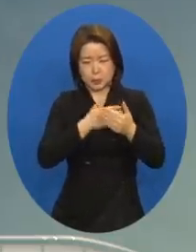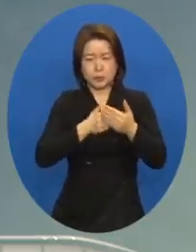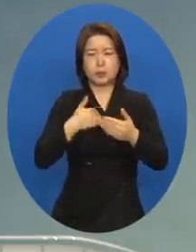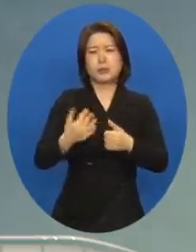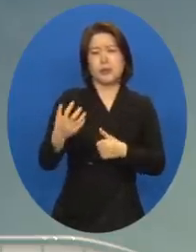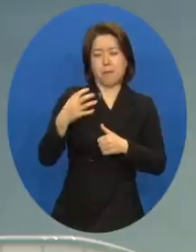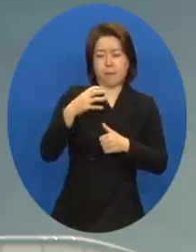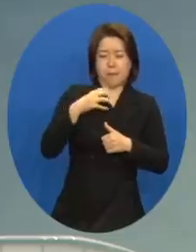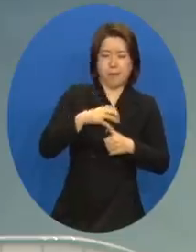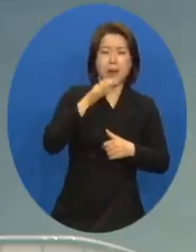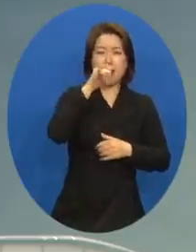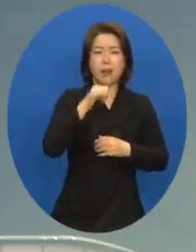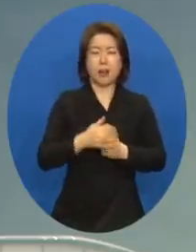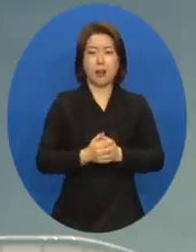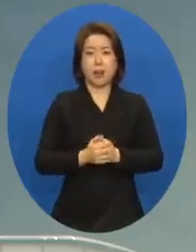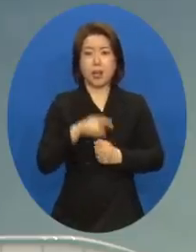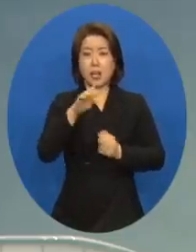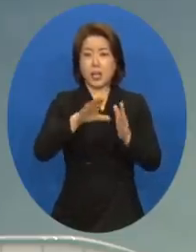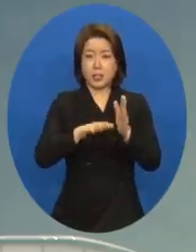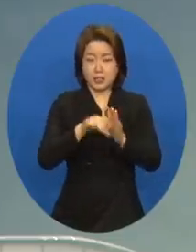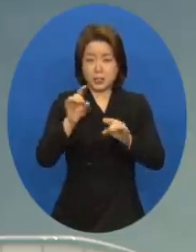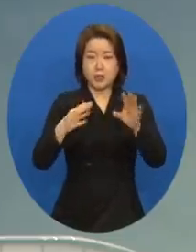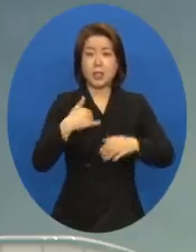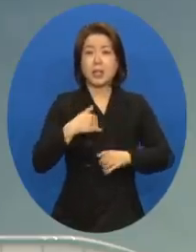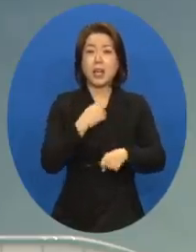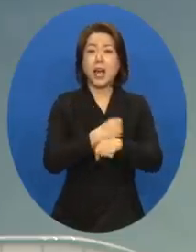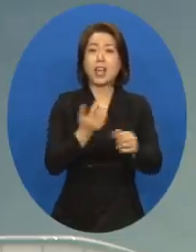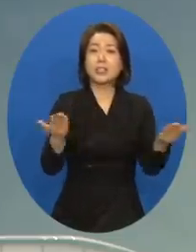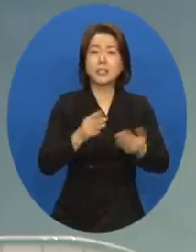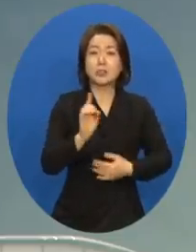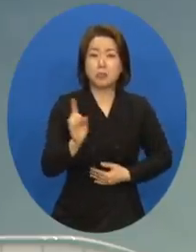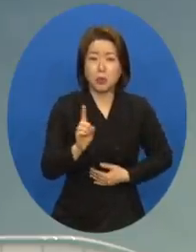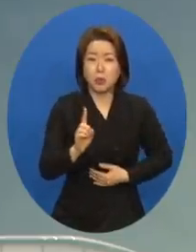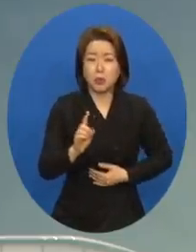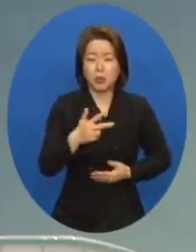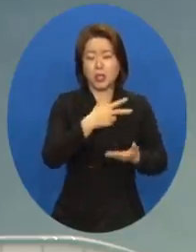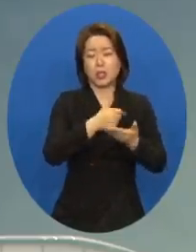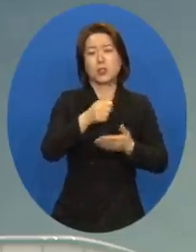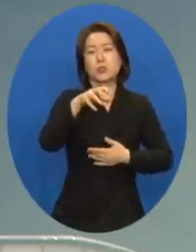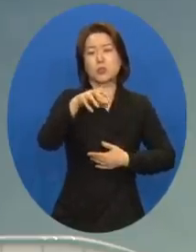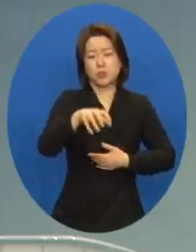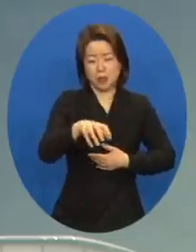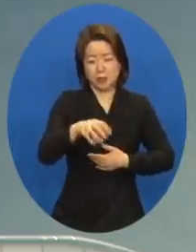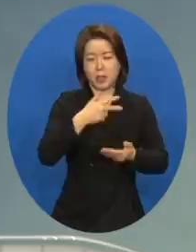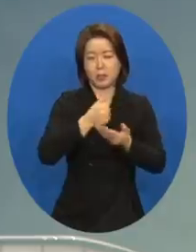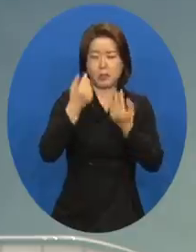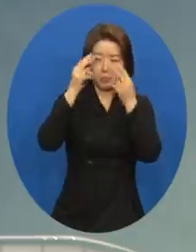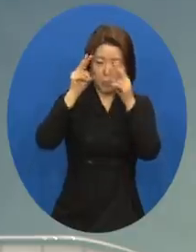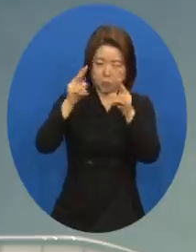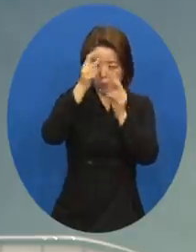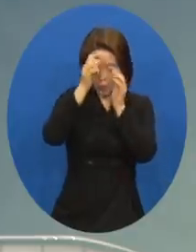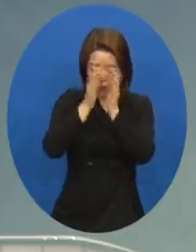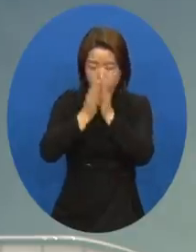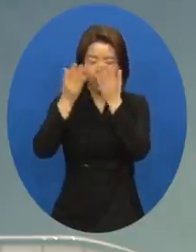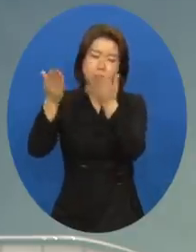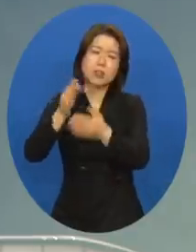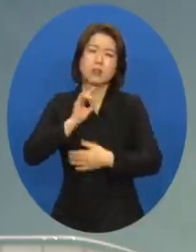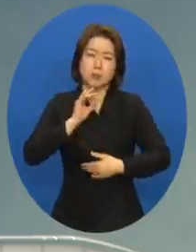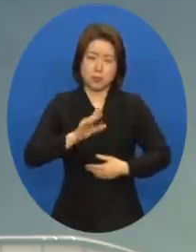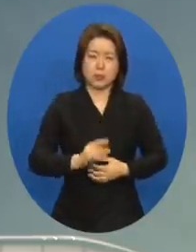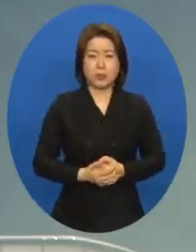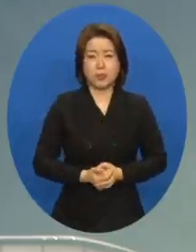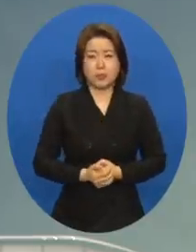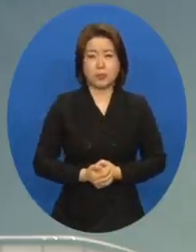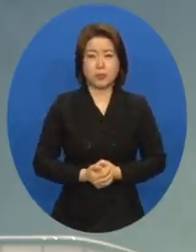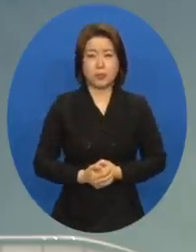사로잡습니다. 그때마다 제가 하는 일은 주님 앞에 주님을 바라보며 기도하는 겁니다.